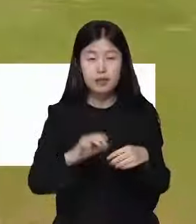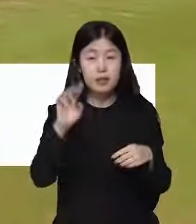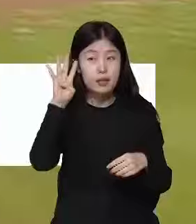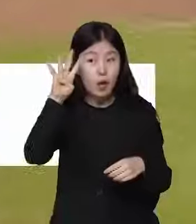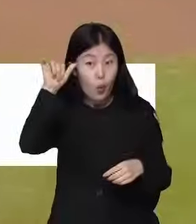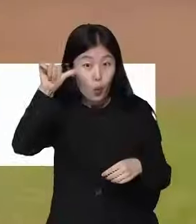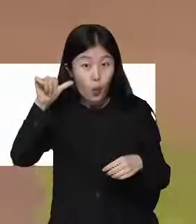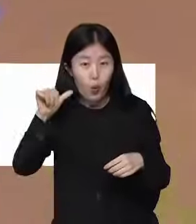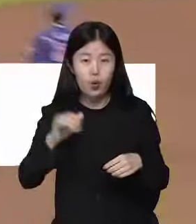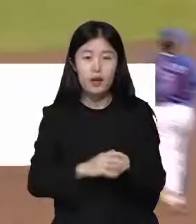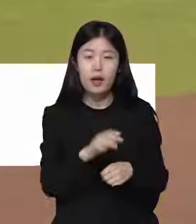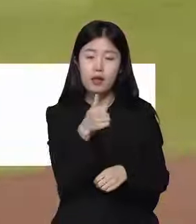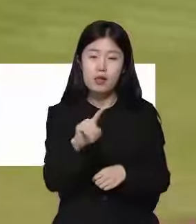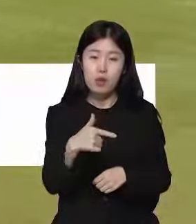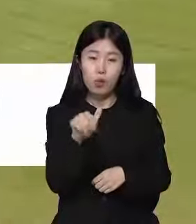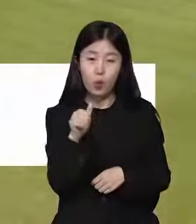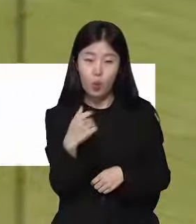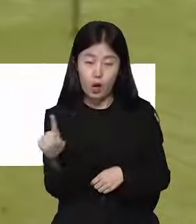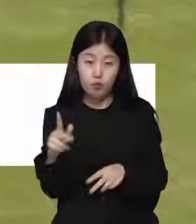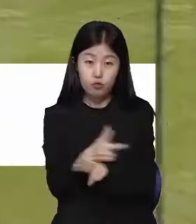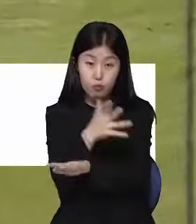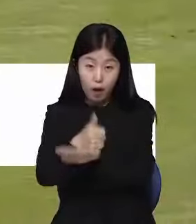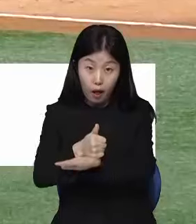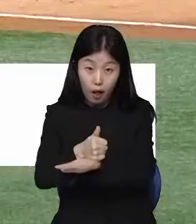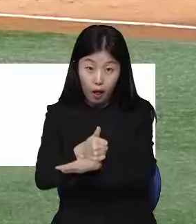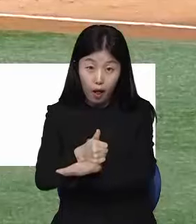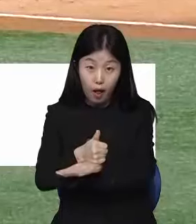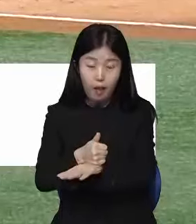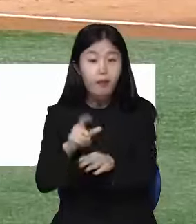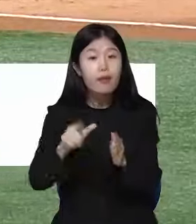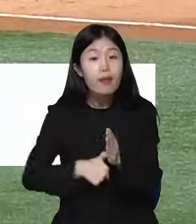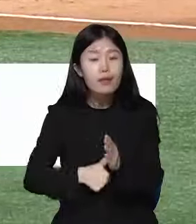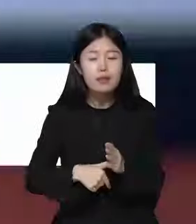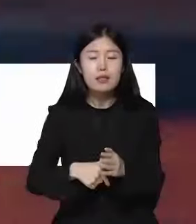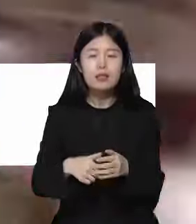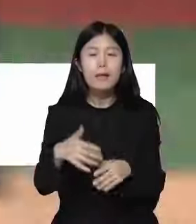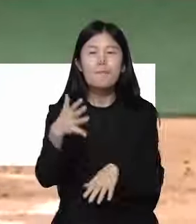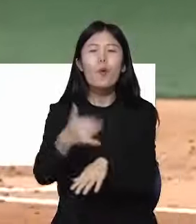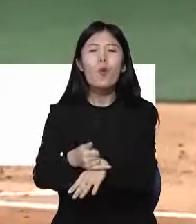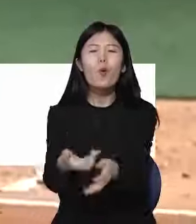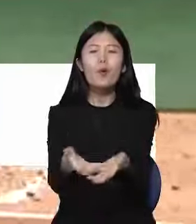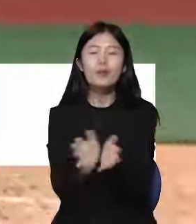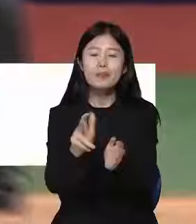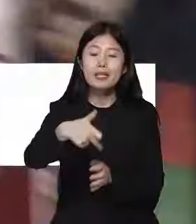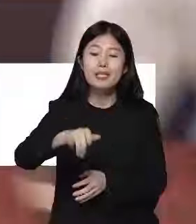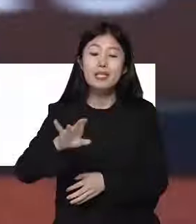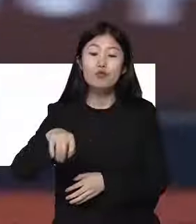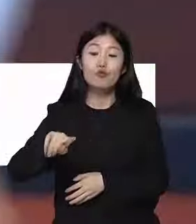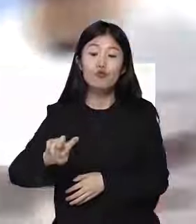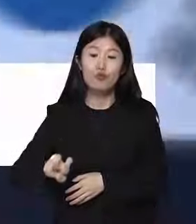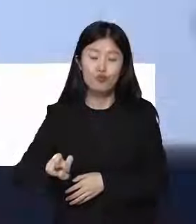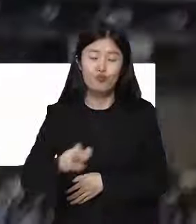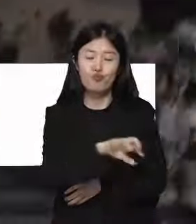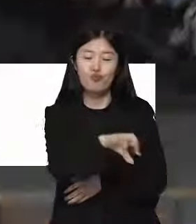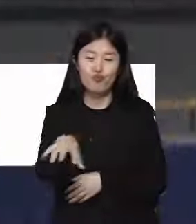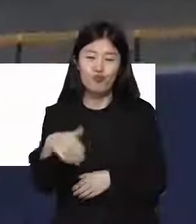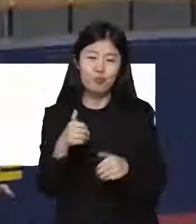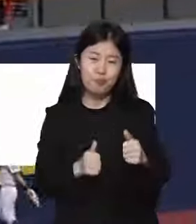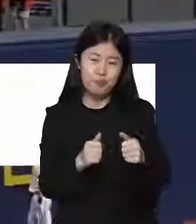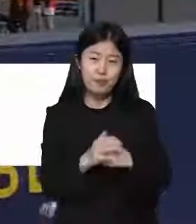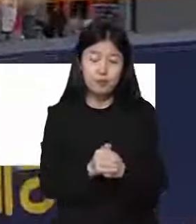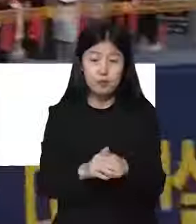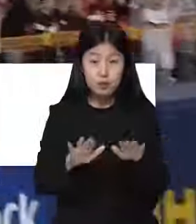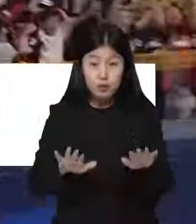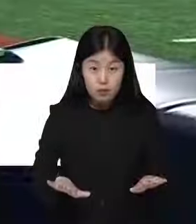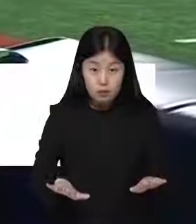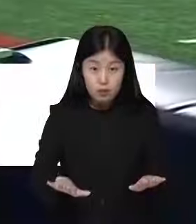한화 이글스. 주말 3연전은 리그 최하위인 키움 히어로즈와 각각 맞붙습니다. 기아는 올 시즌 세